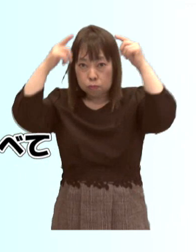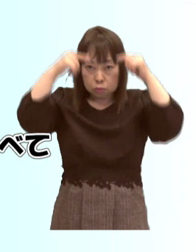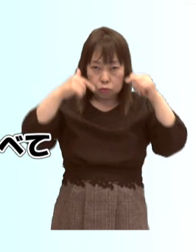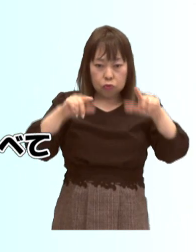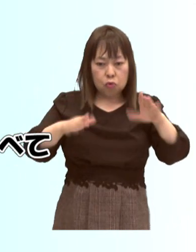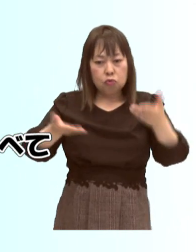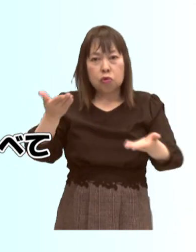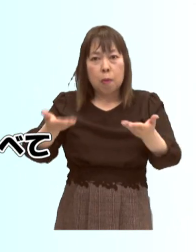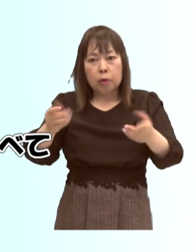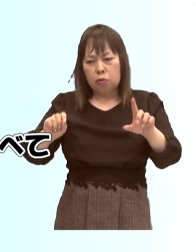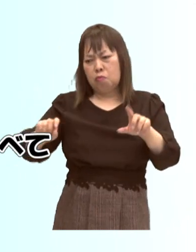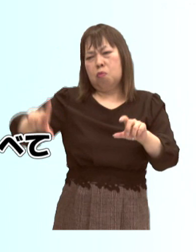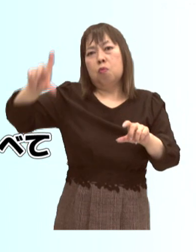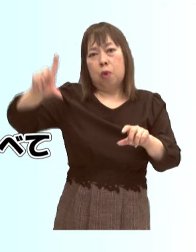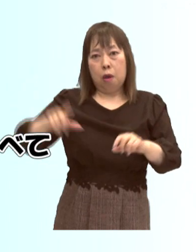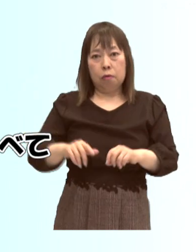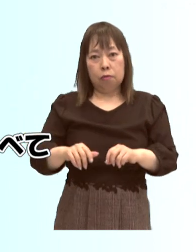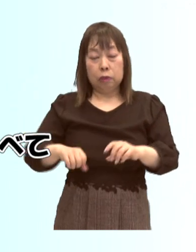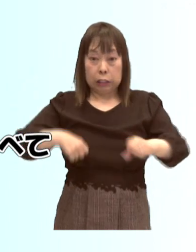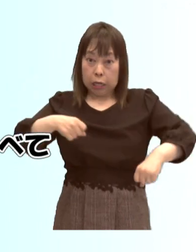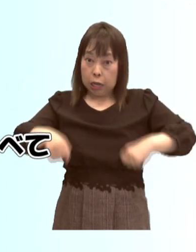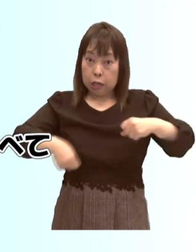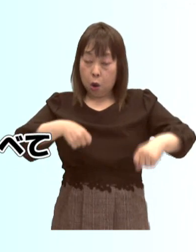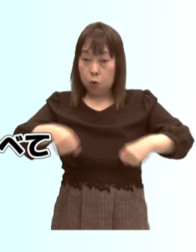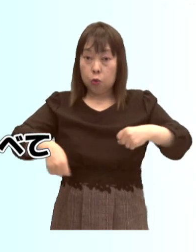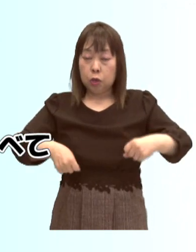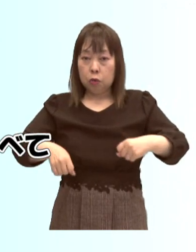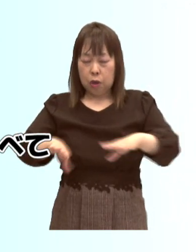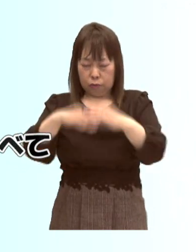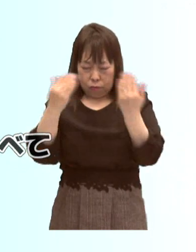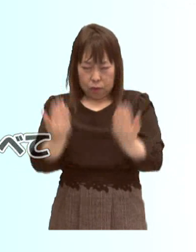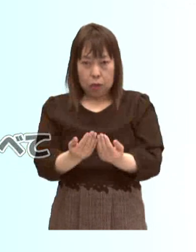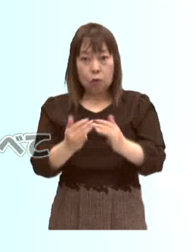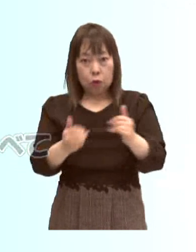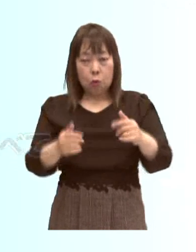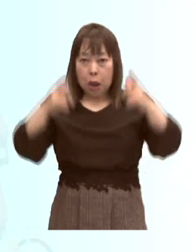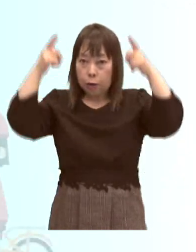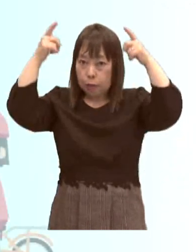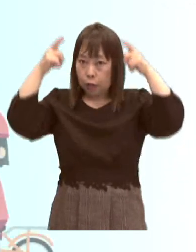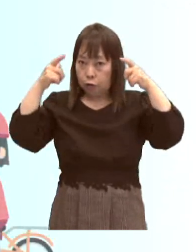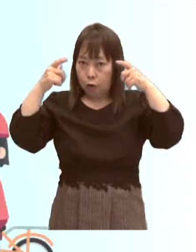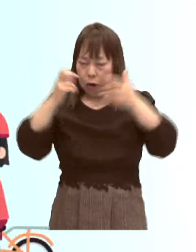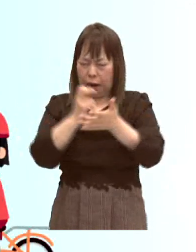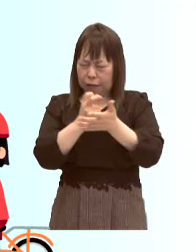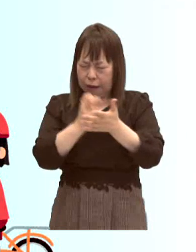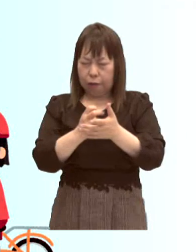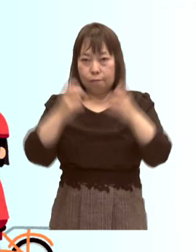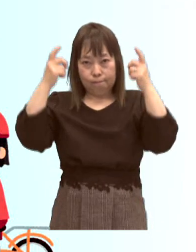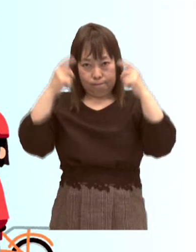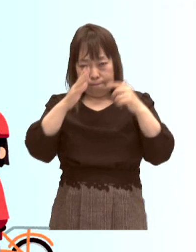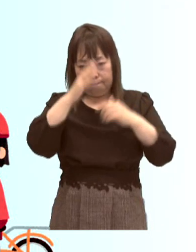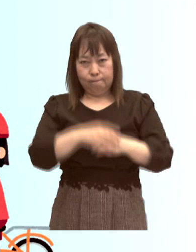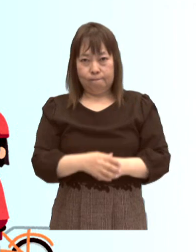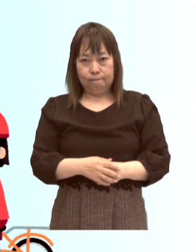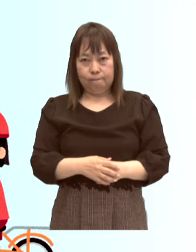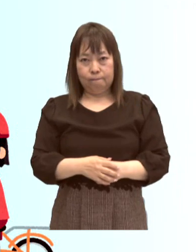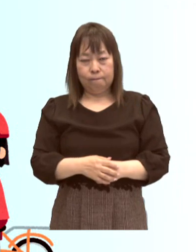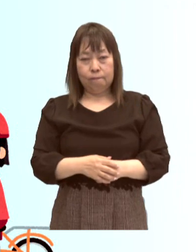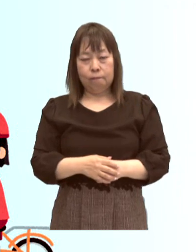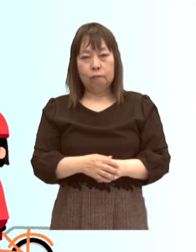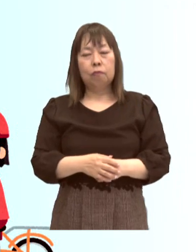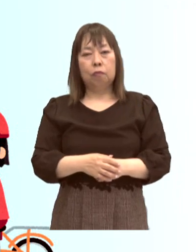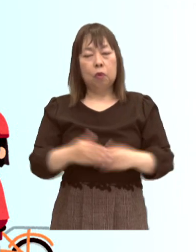車を利用するすべての人はヘルメットを必ず着用しましょう。自転車の交通ルールを守り